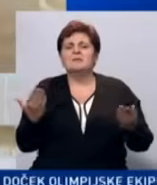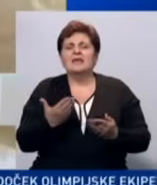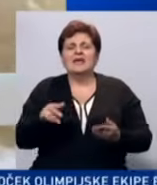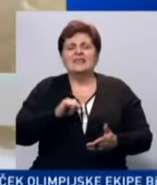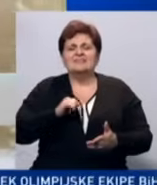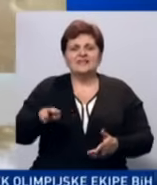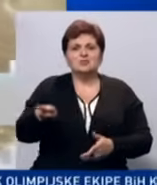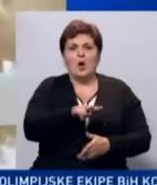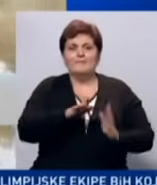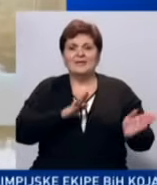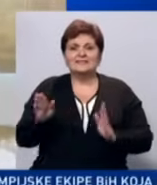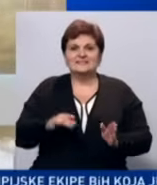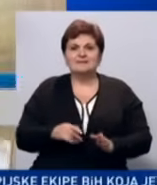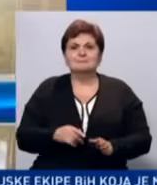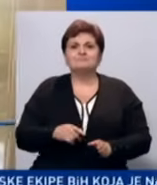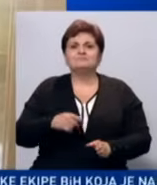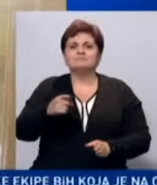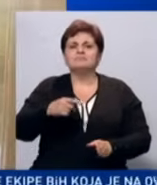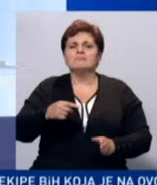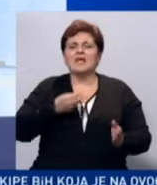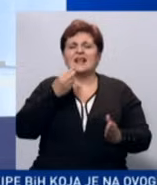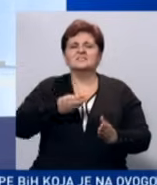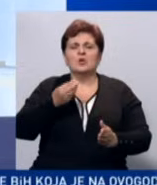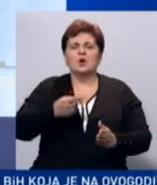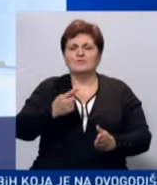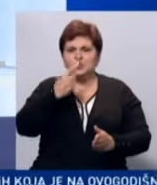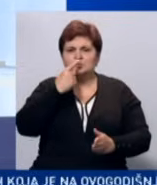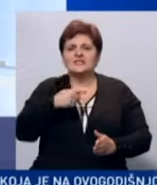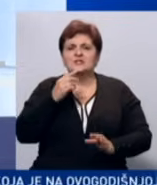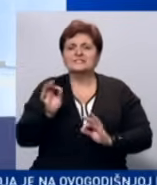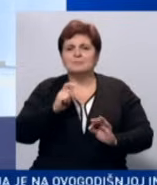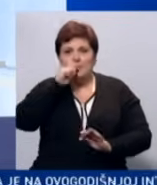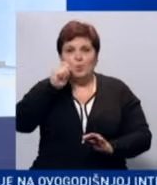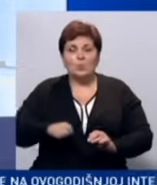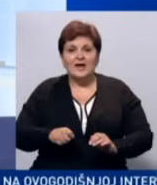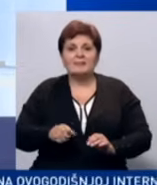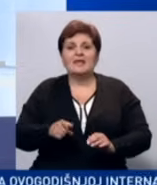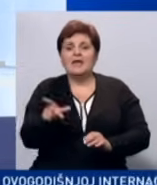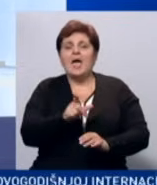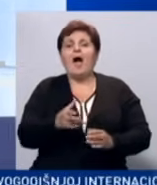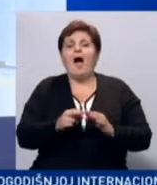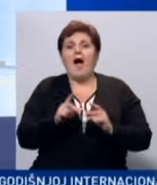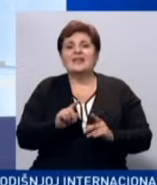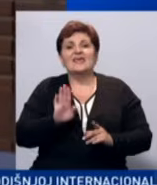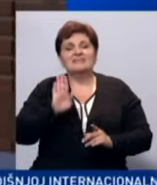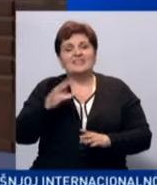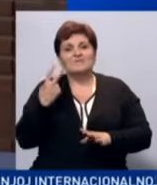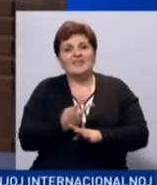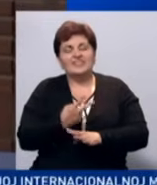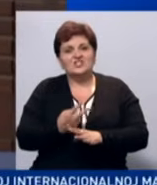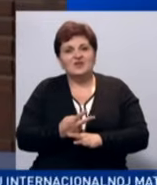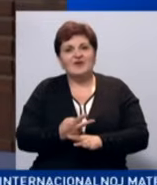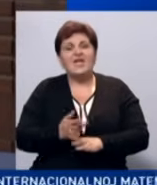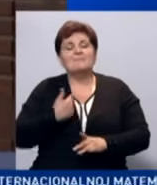strane. Glasnogovornik Kremlja Dmitri Peskov podržao je spremnost Ukrajine za pregovore s Rusijom, ali da će njegova zemlja